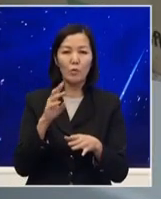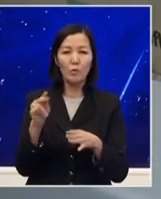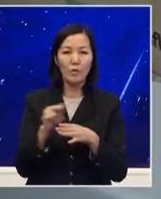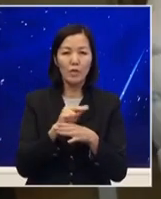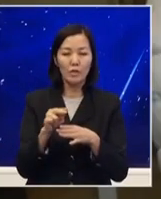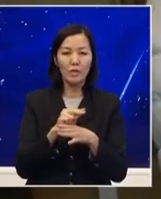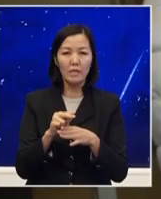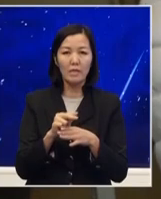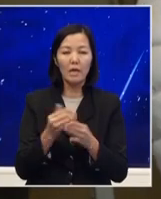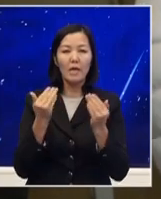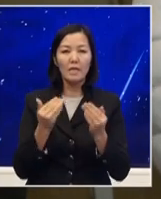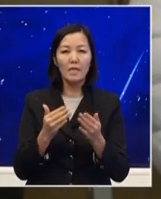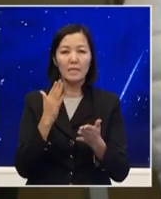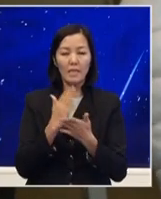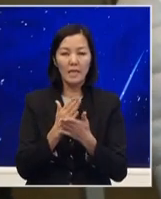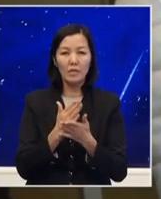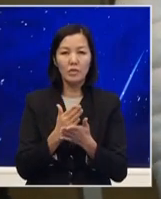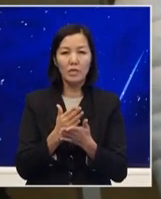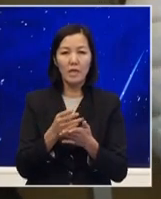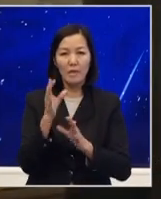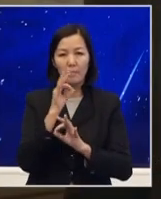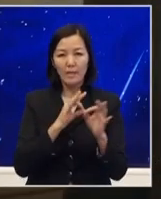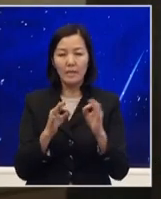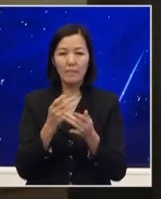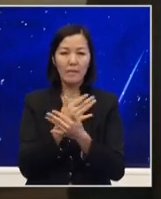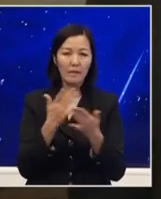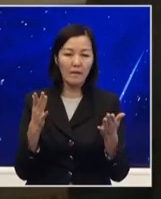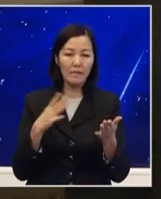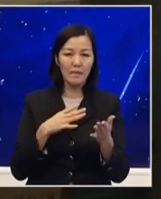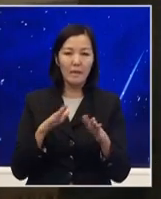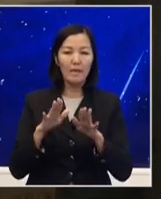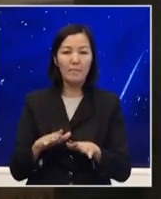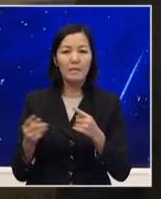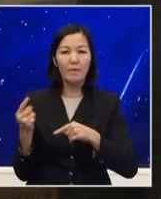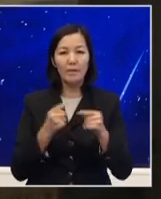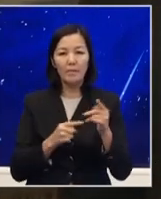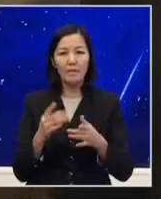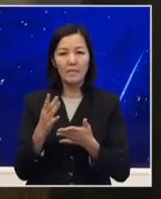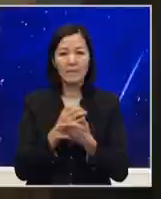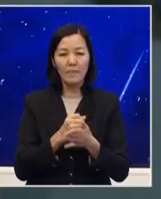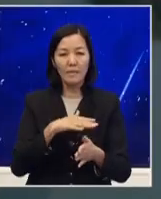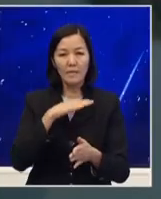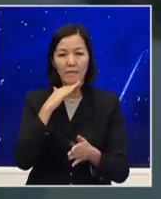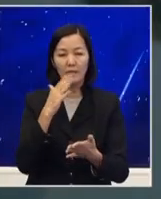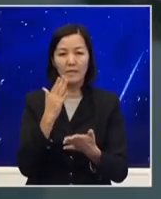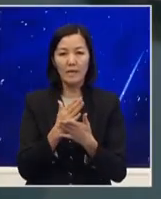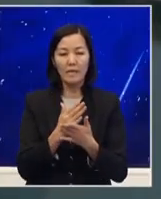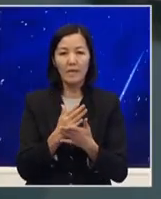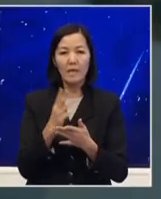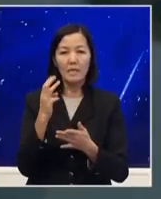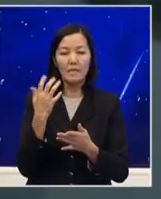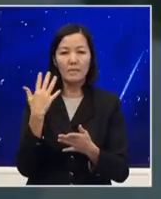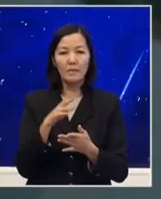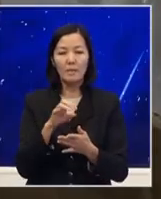играет и наличие медикаментов. Их запас в достатке благодаря инициативе местных предпринимателей. За счет собранных ими 35 миллионов